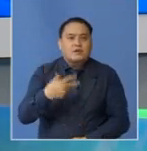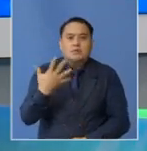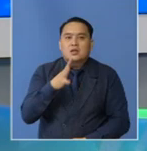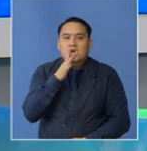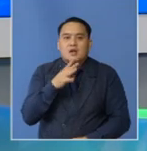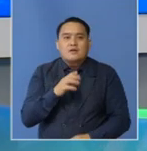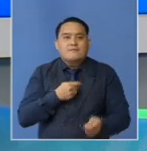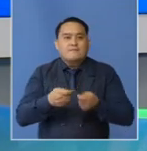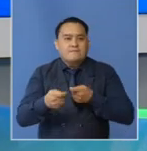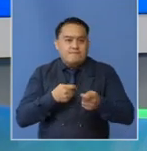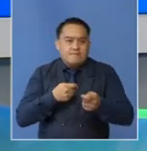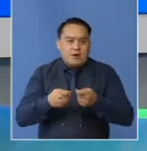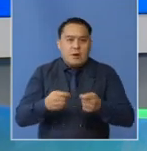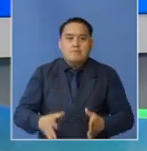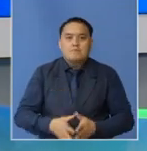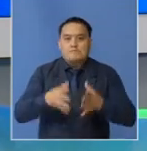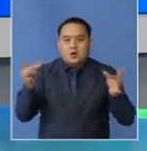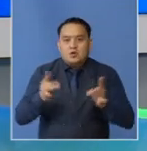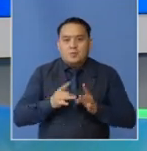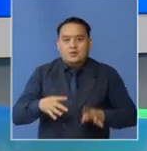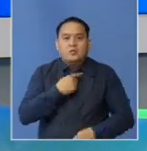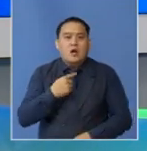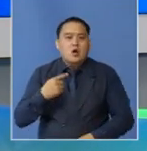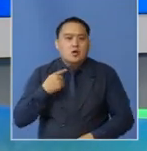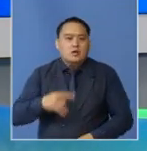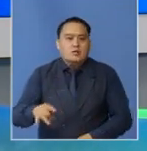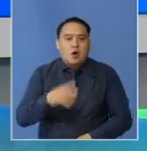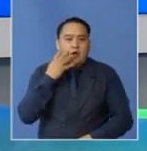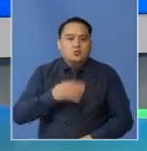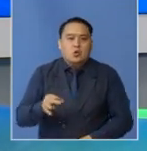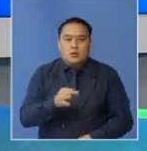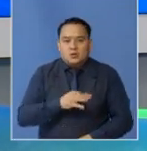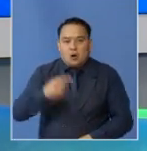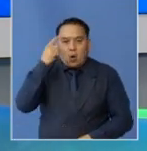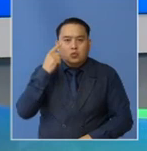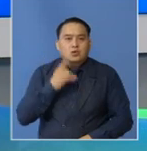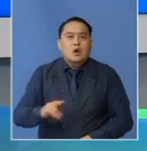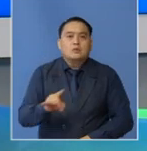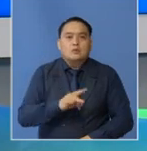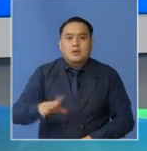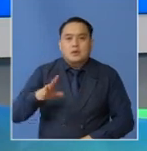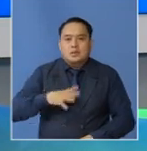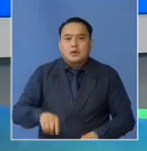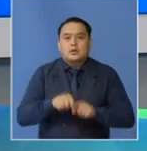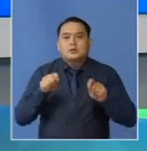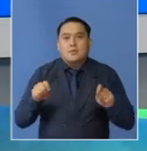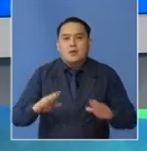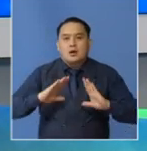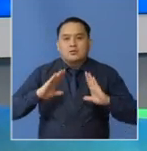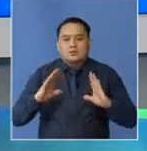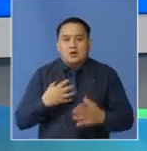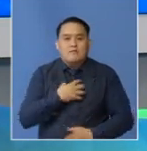Батыра Балпакби отмечают с большим размахом в талдыкурганском регионе Алматинской области. Так, в Куксусском районе это